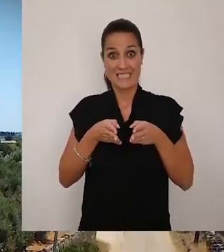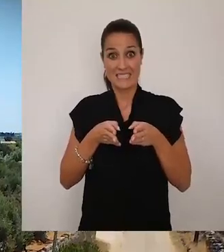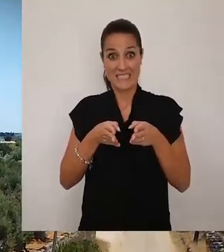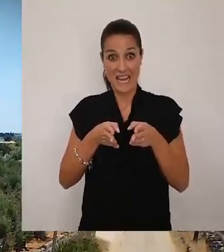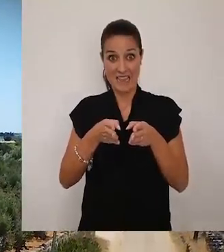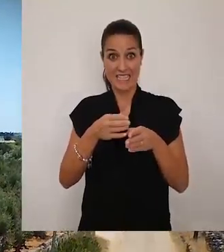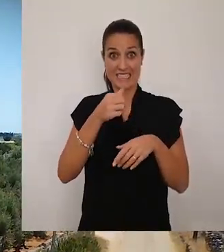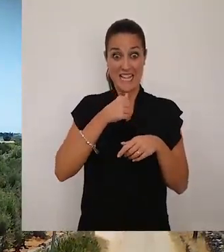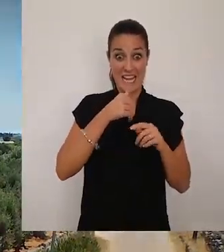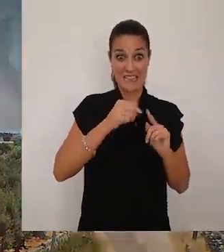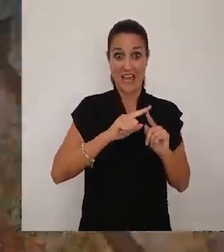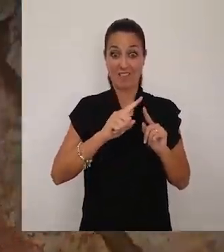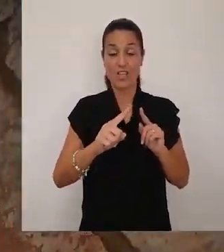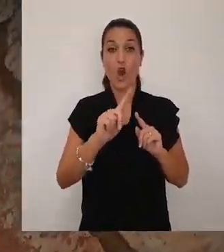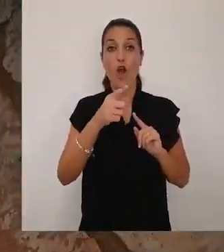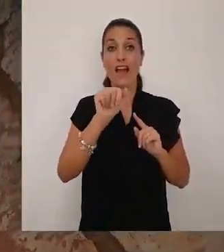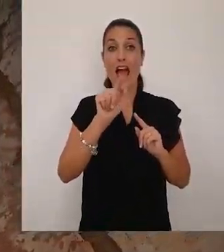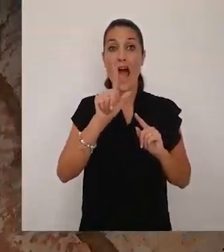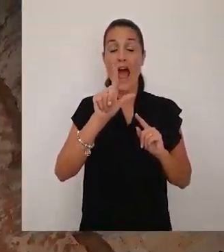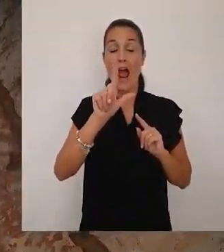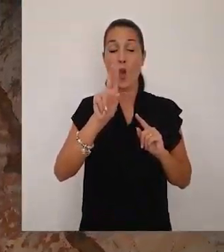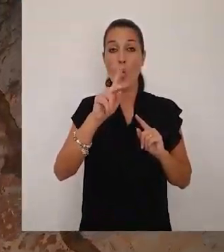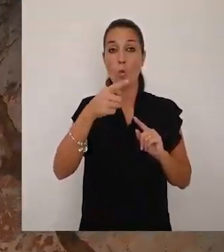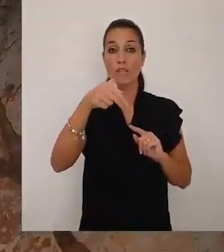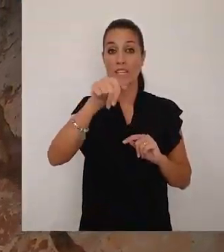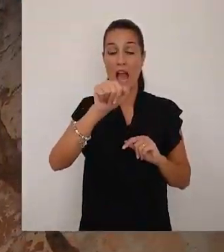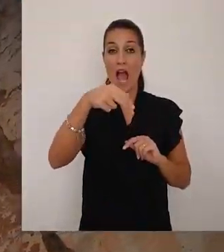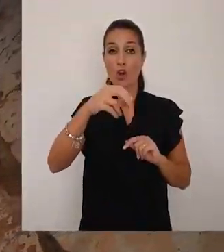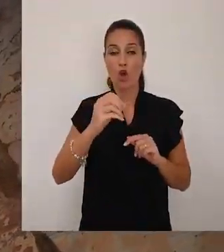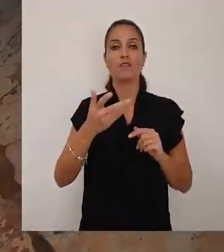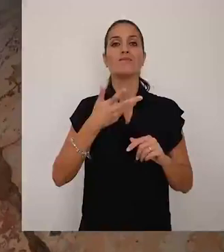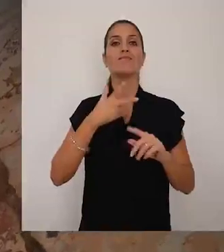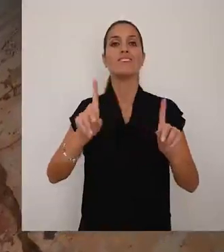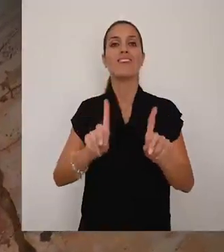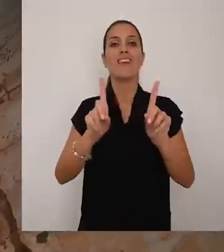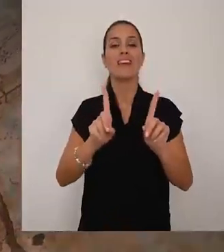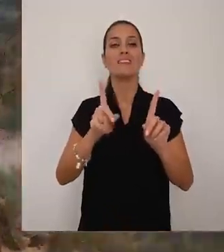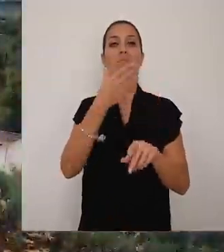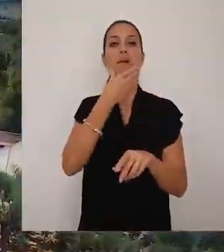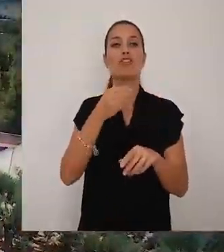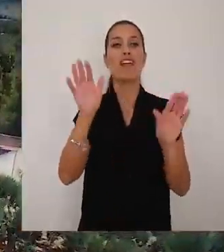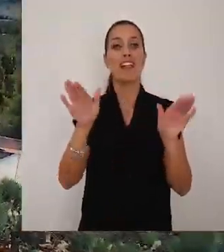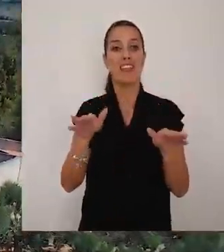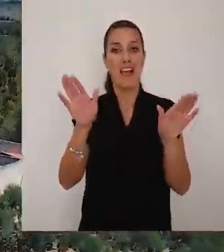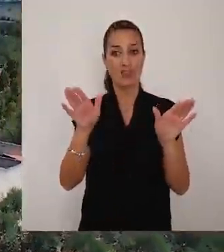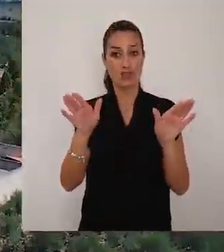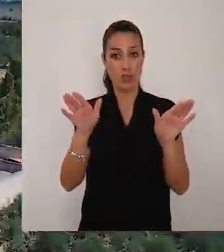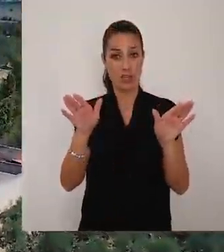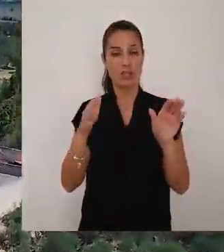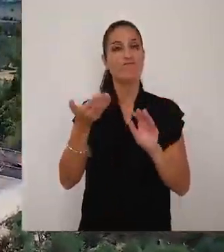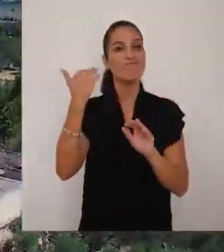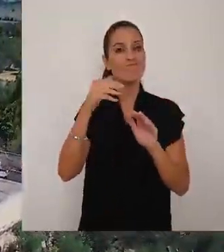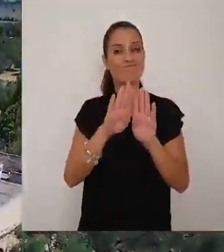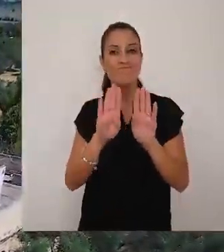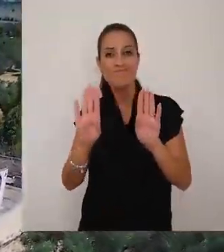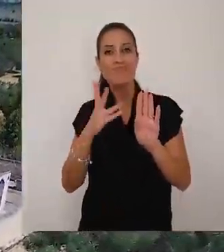Sulla strada di raccordo tra Sternatia e Galugnano sorge la chiesa della Madonna degli Angeli. In passato il sacro edificio era annesso